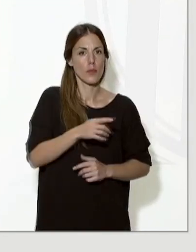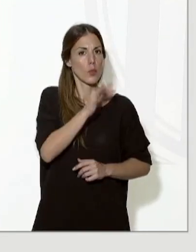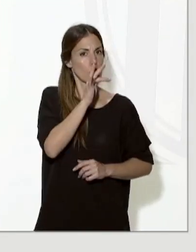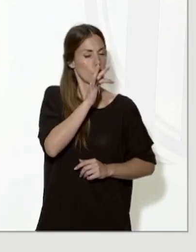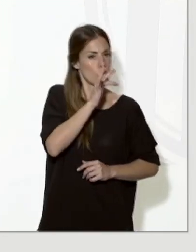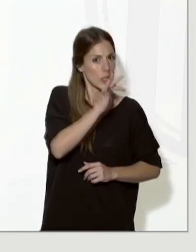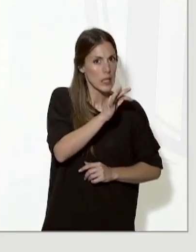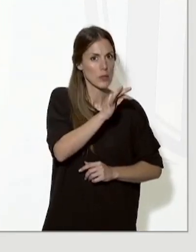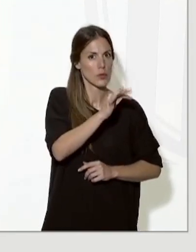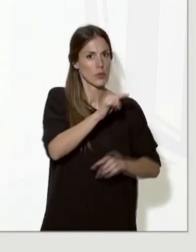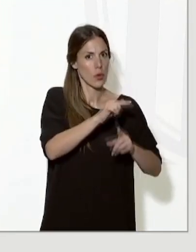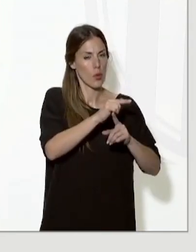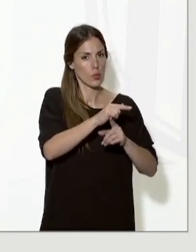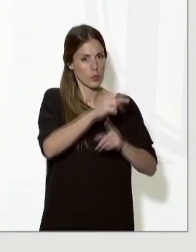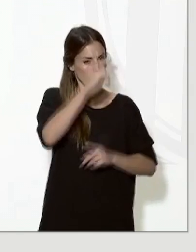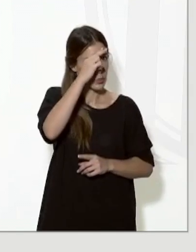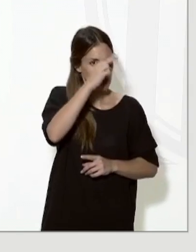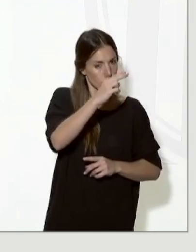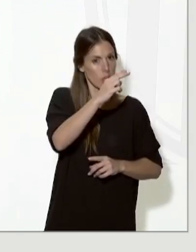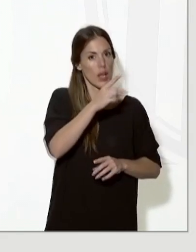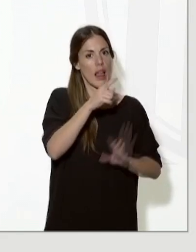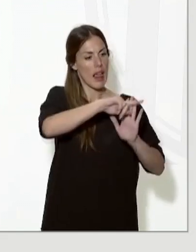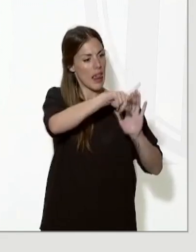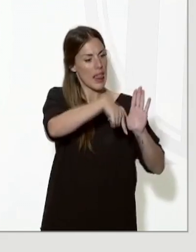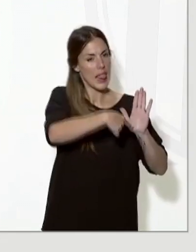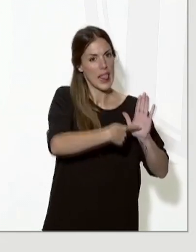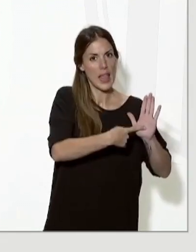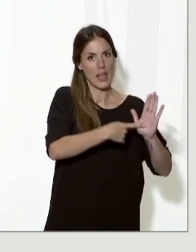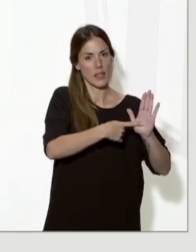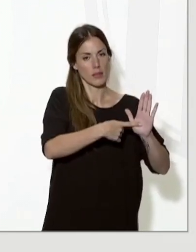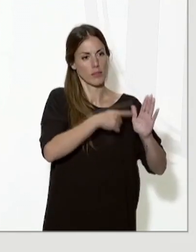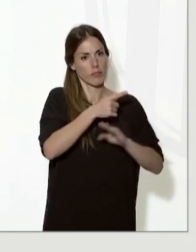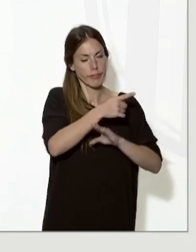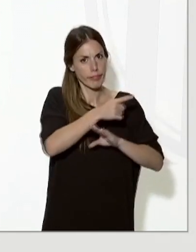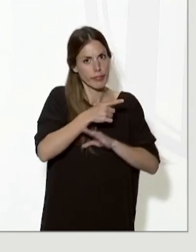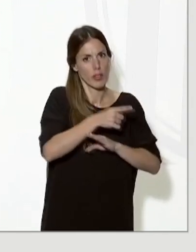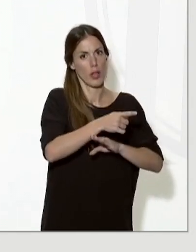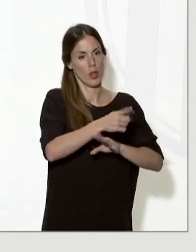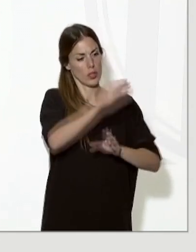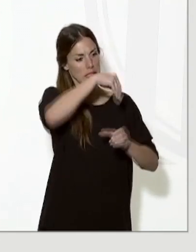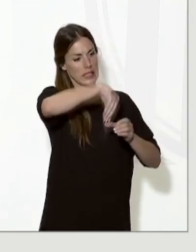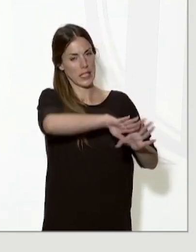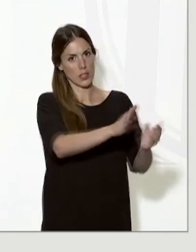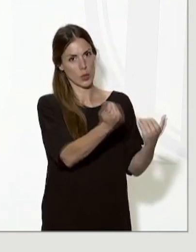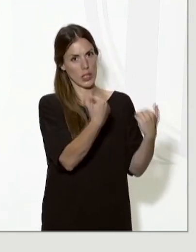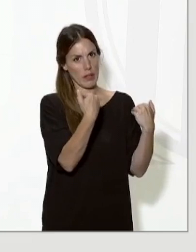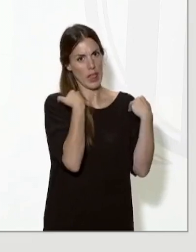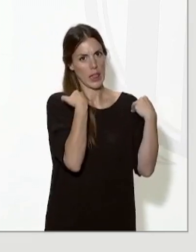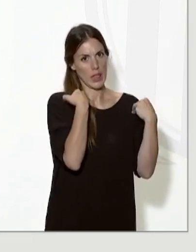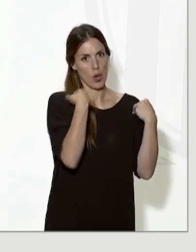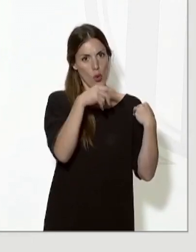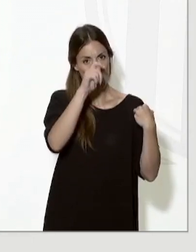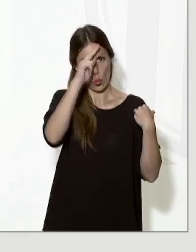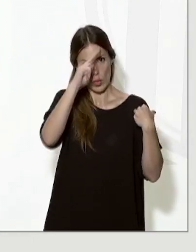Prometeu complir fidelment, d'acord amb la llei, les obligacions del càrrec que assumiu al servei de Catalunya i amb lleialtat al president de la Generalitat